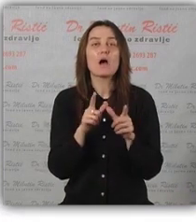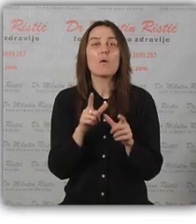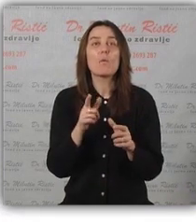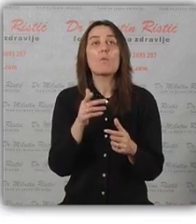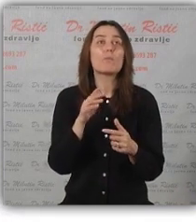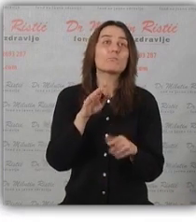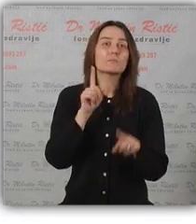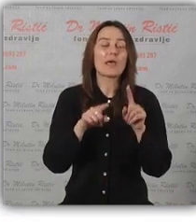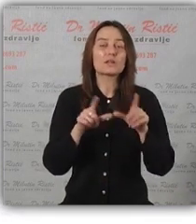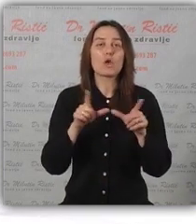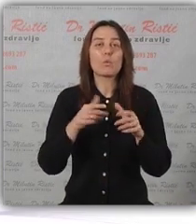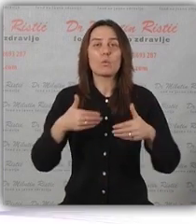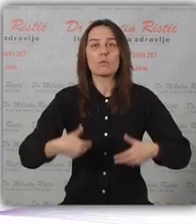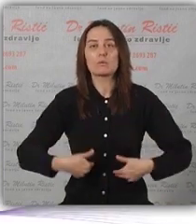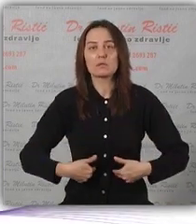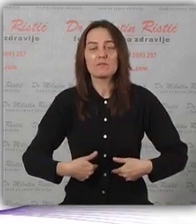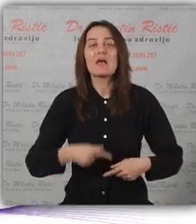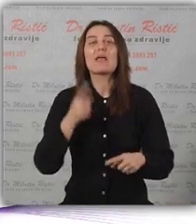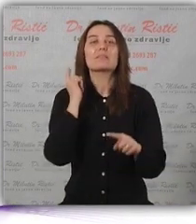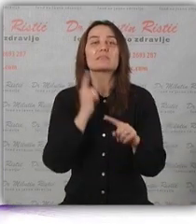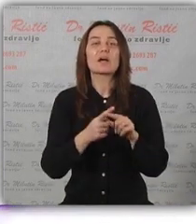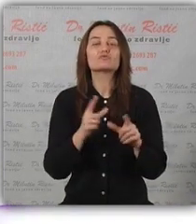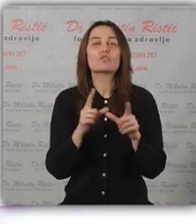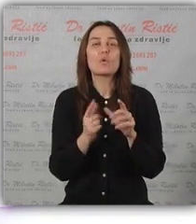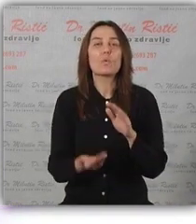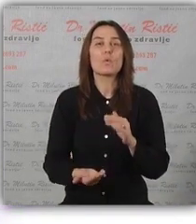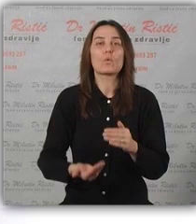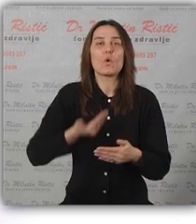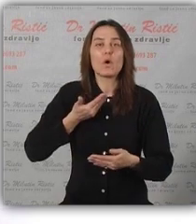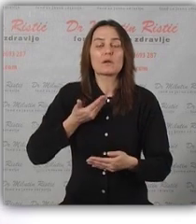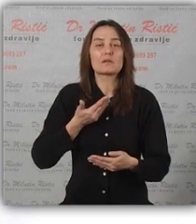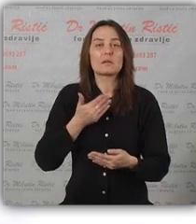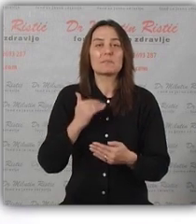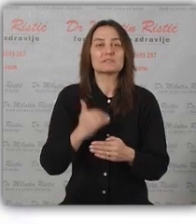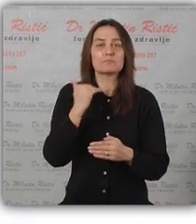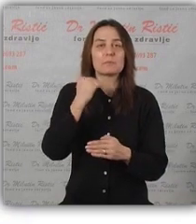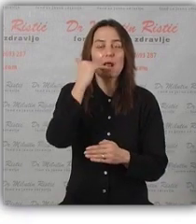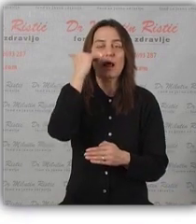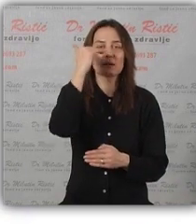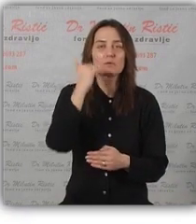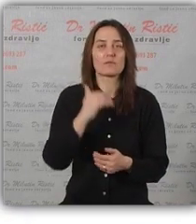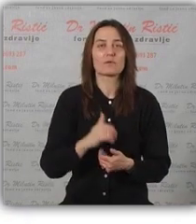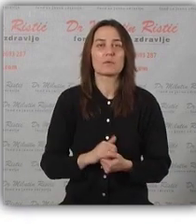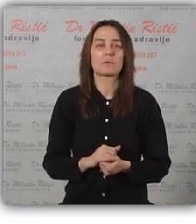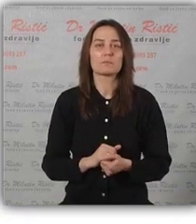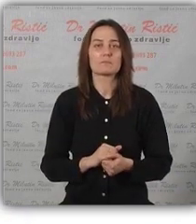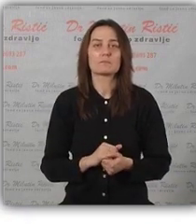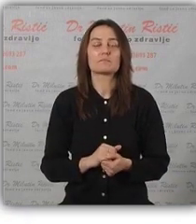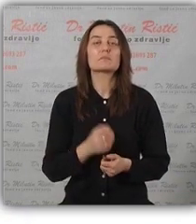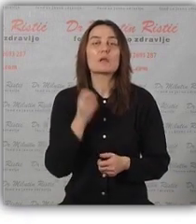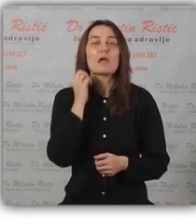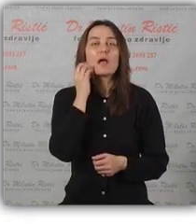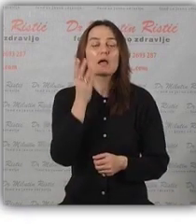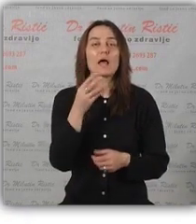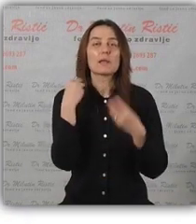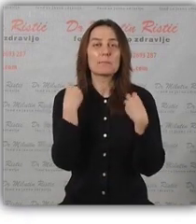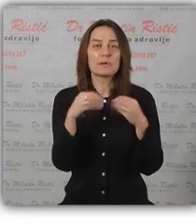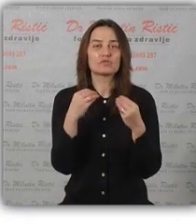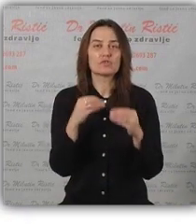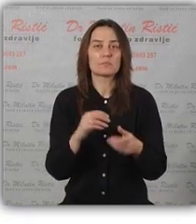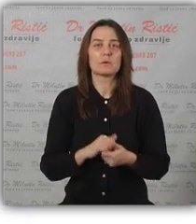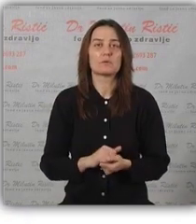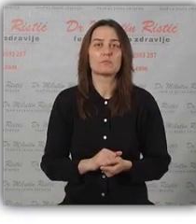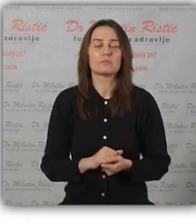krvarenja negde u digestivnom traktu. Tačnije u gornjim spratovima digestivnog trakta.